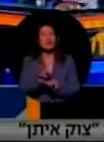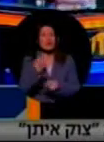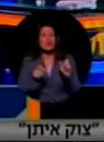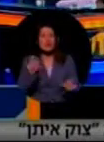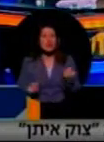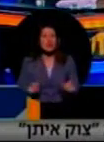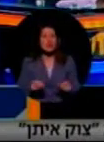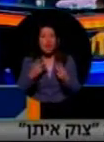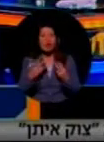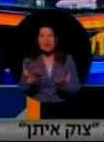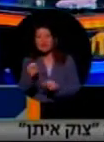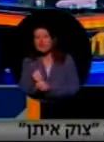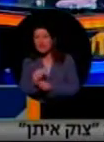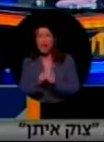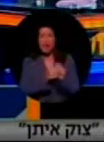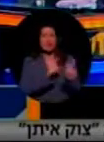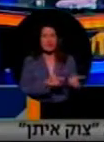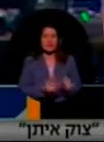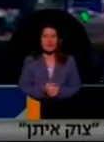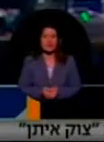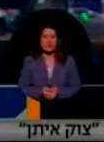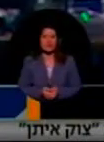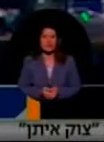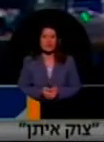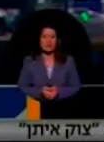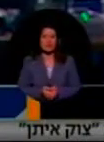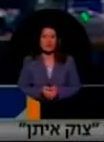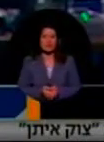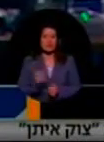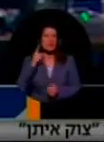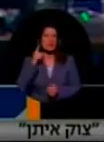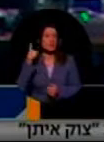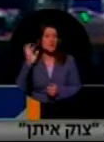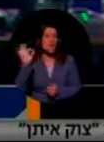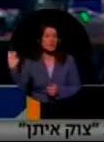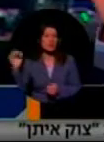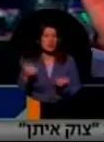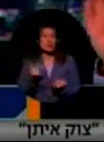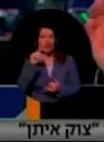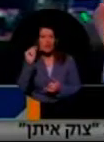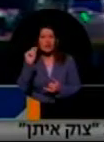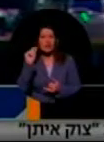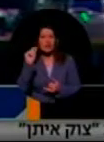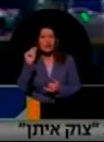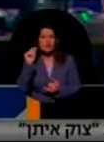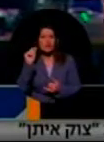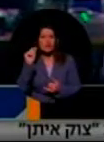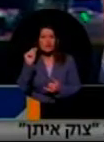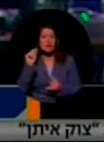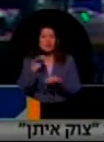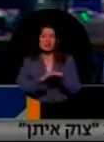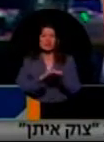אם זה... הראל, הגדרת המבצע יש אזעקה בתל אביב? לא, צעקתם לי משהו באוזן,